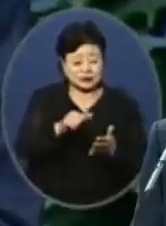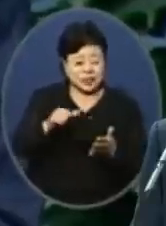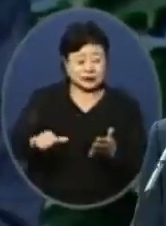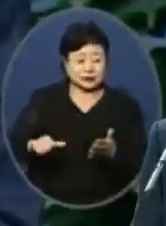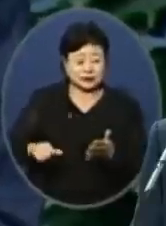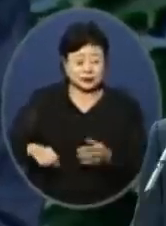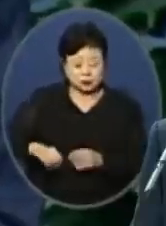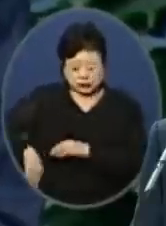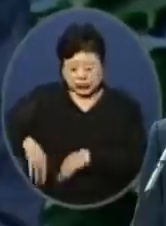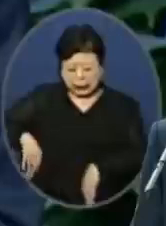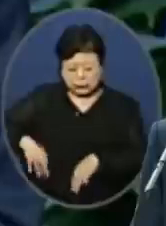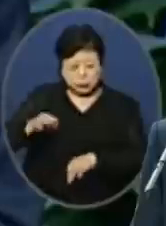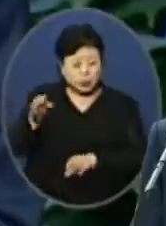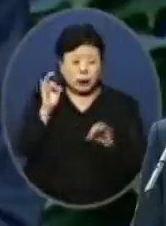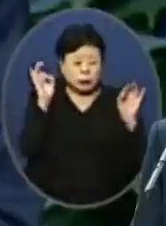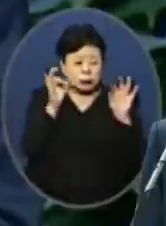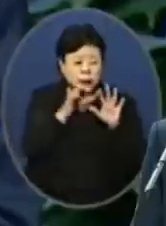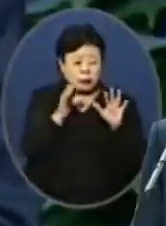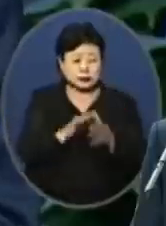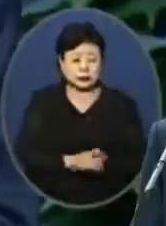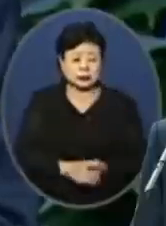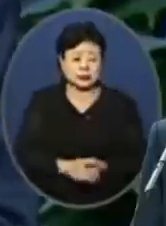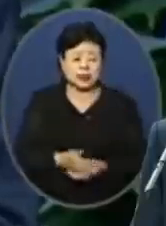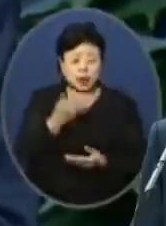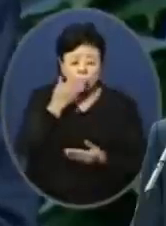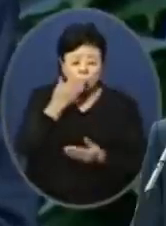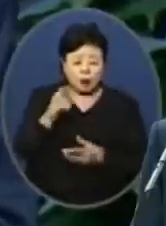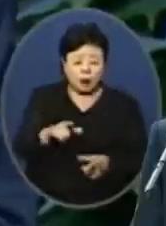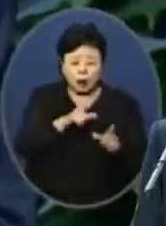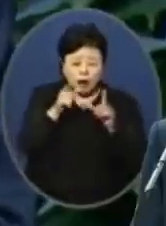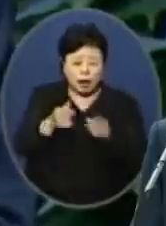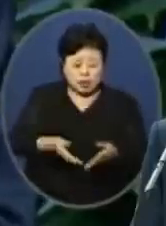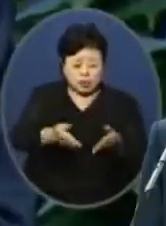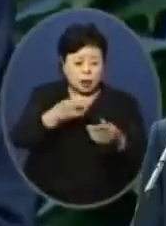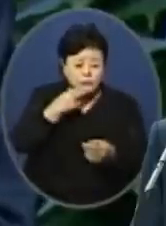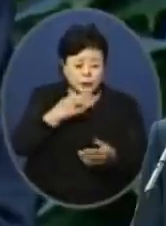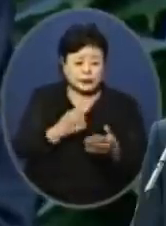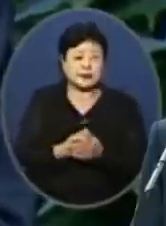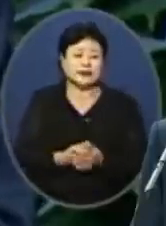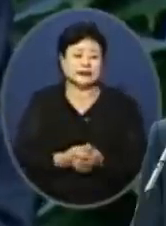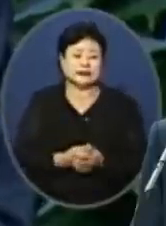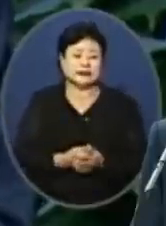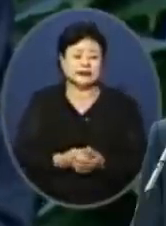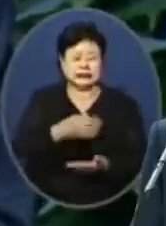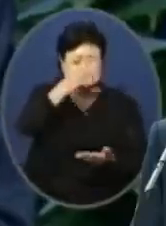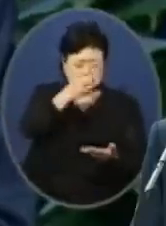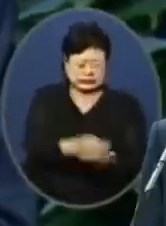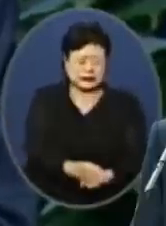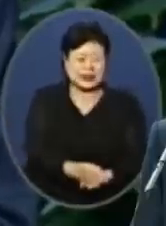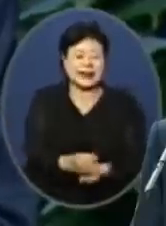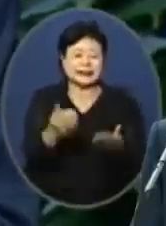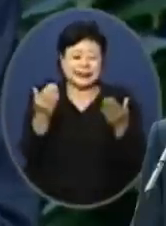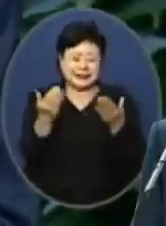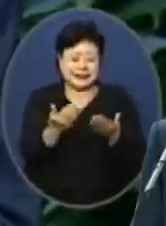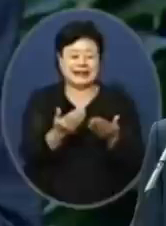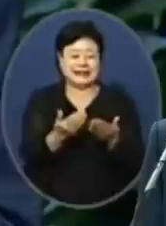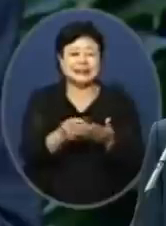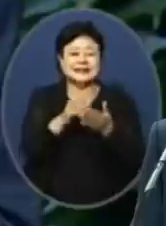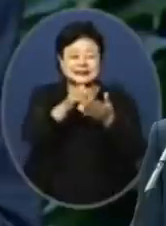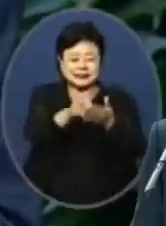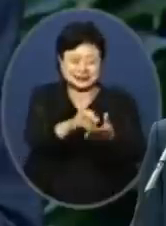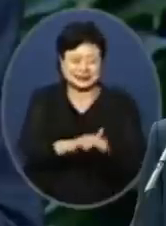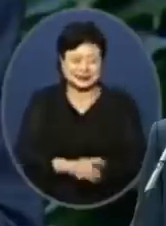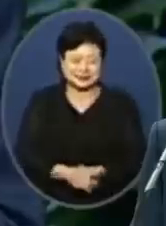포켓돌을 아무리 뒤져도 이제 돈이 없습니다. 먹고 살 길이 없어서 가장 천한 직업에 응모를